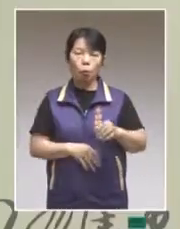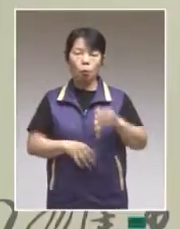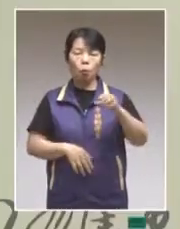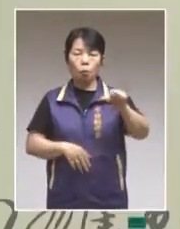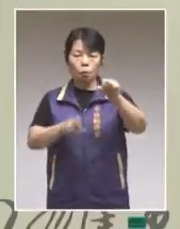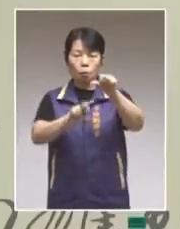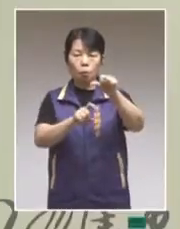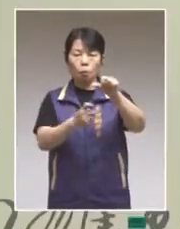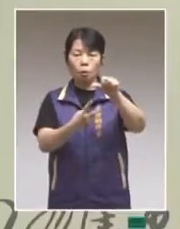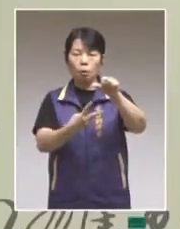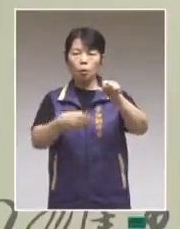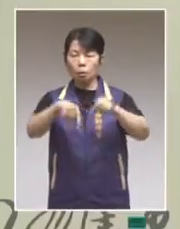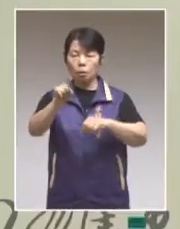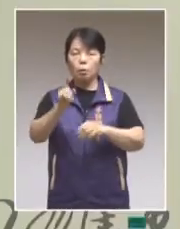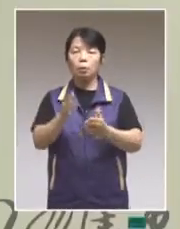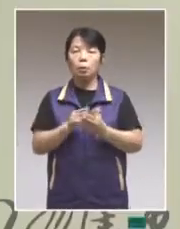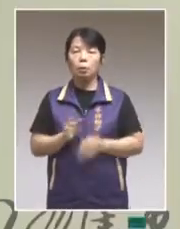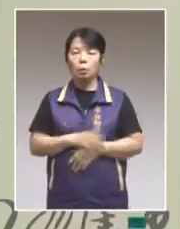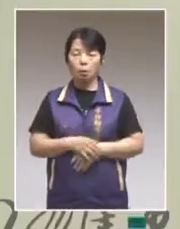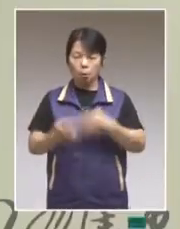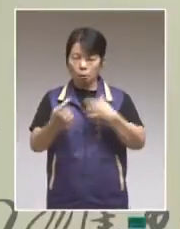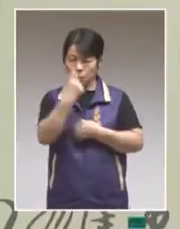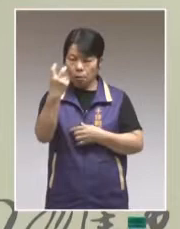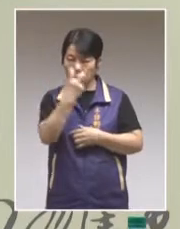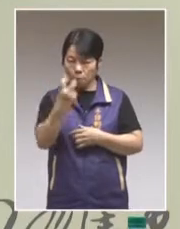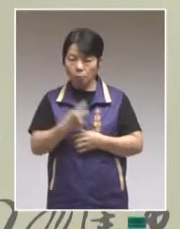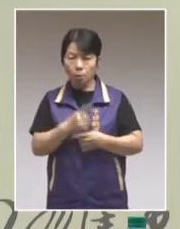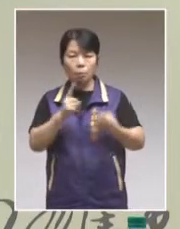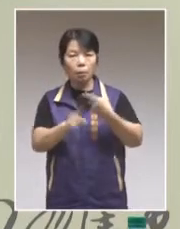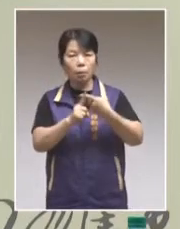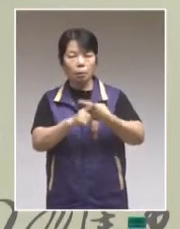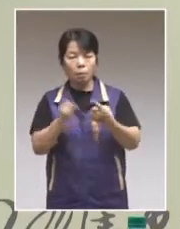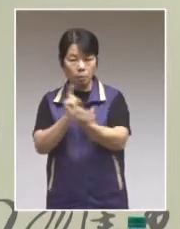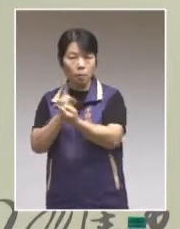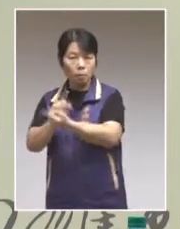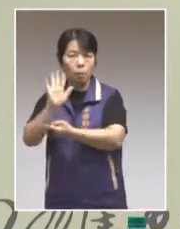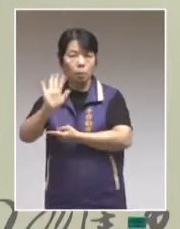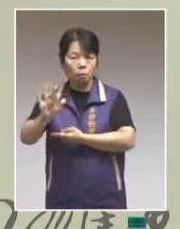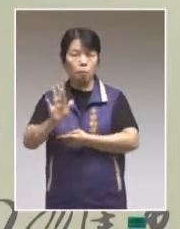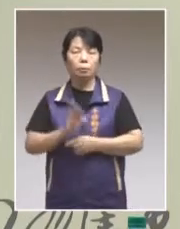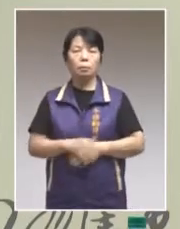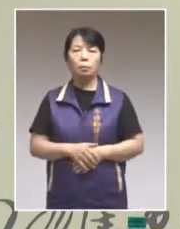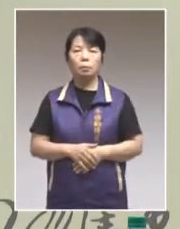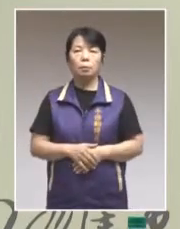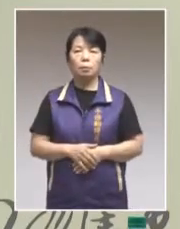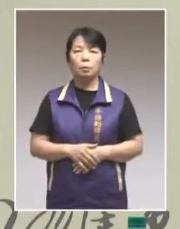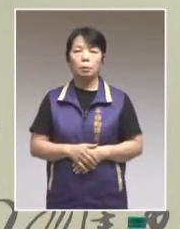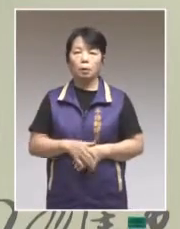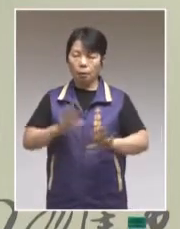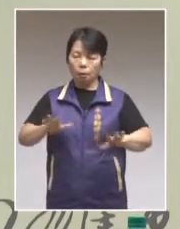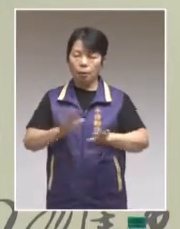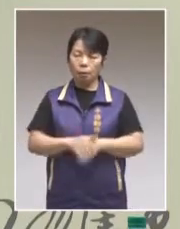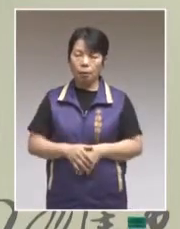快筛阳密切接触者等等，好，这个确诊的规定有定义的话，我们再来做一